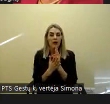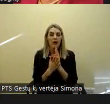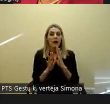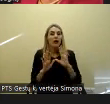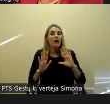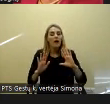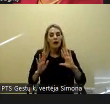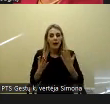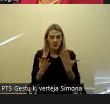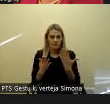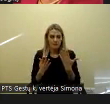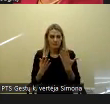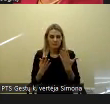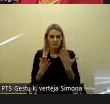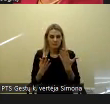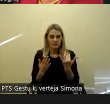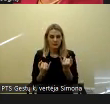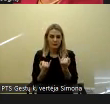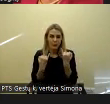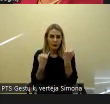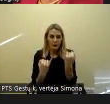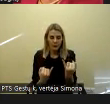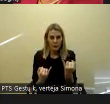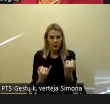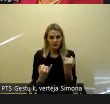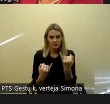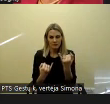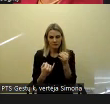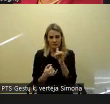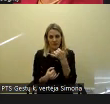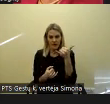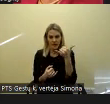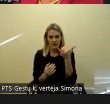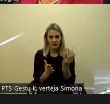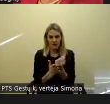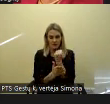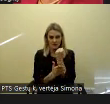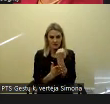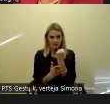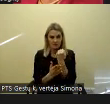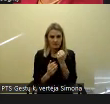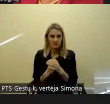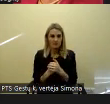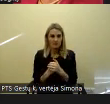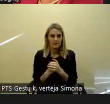susijimą suteikia dar didesnę vertę mokiniams, kurie jų mokosi. Taigi,